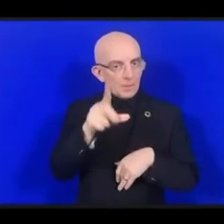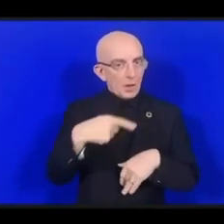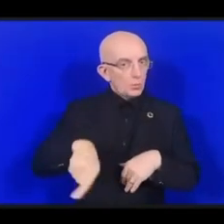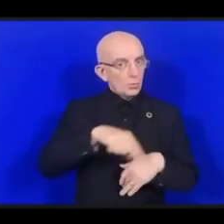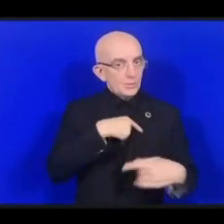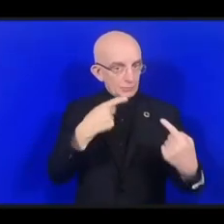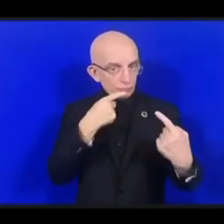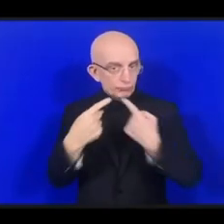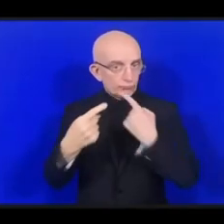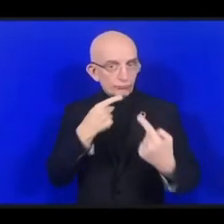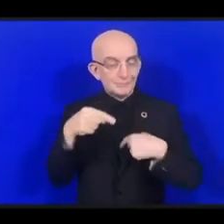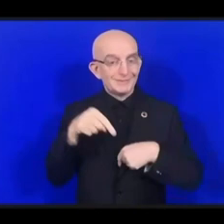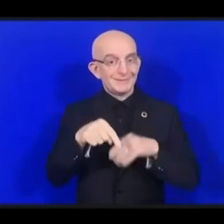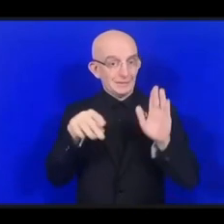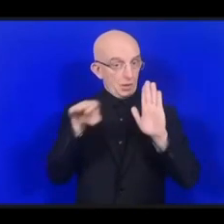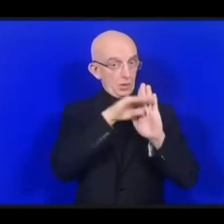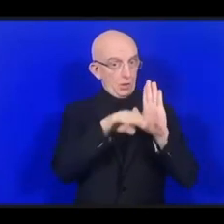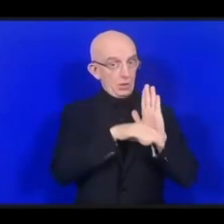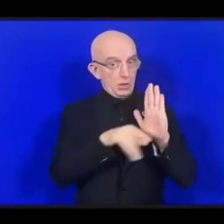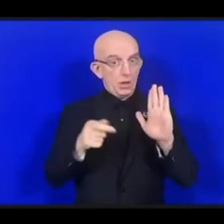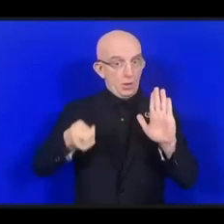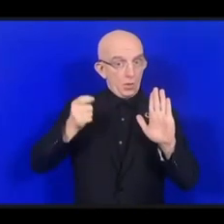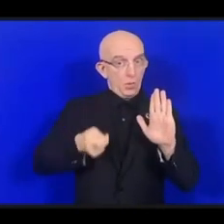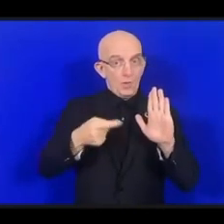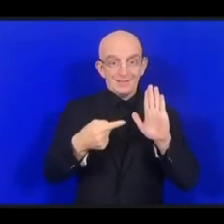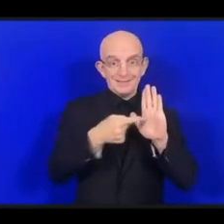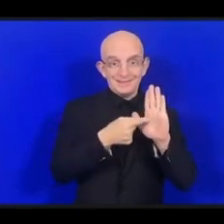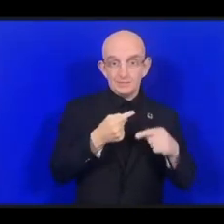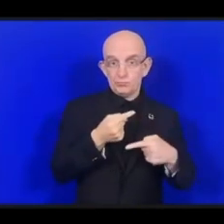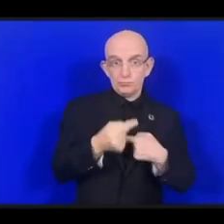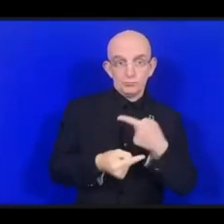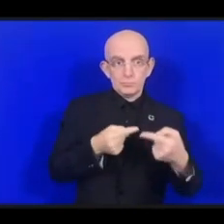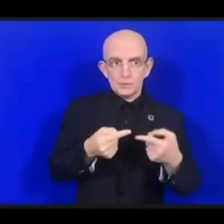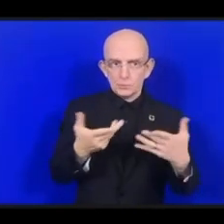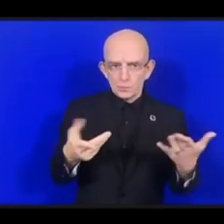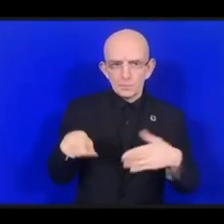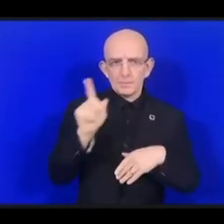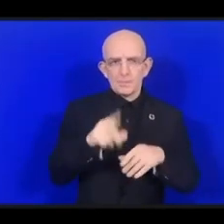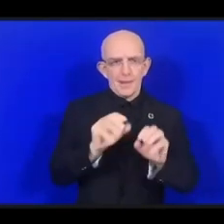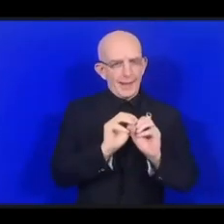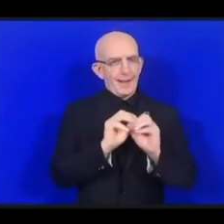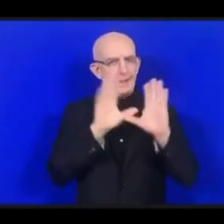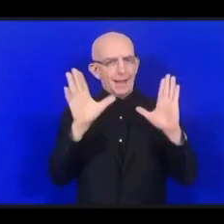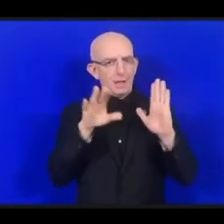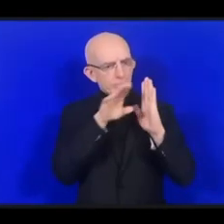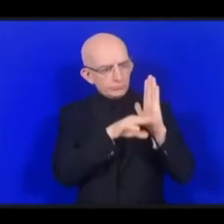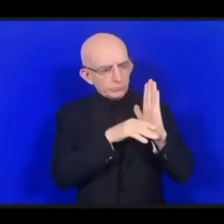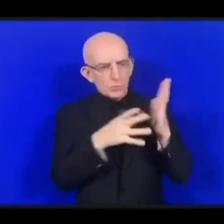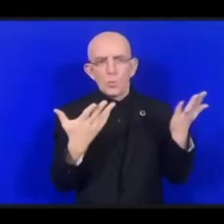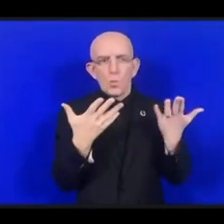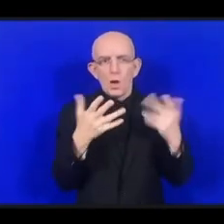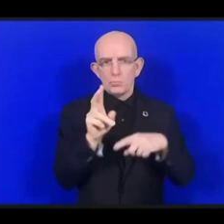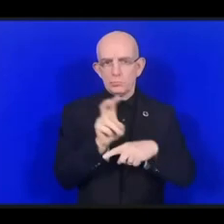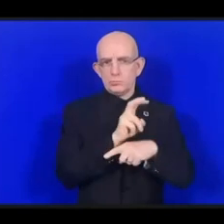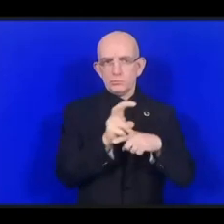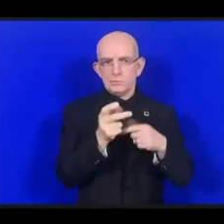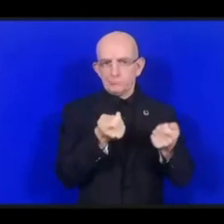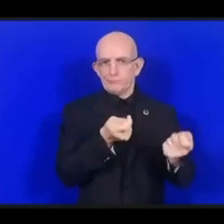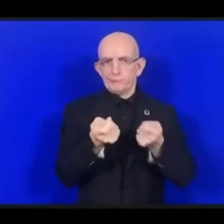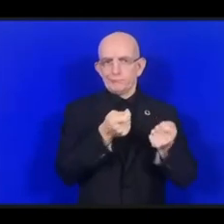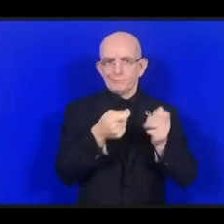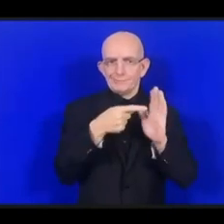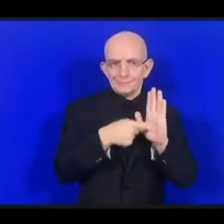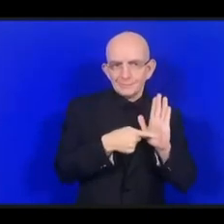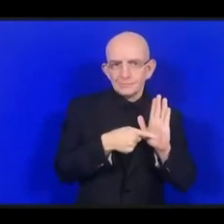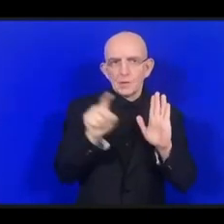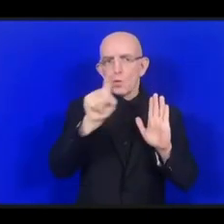qui bénéficiera de la législation et des réglementations ce doit être les citoyens des pays qui doivent